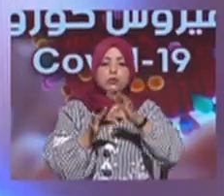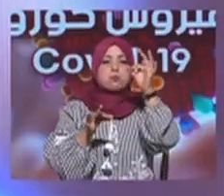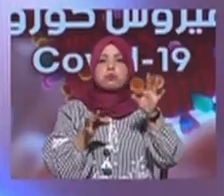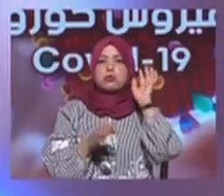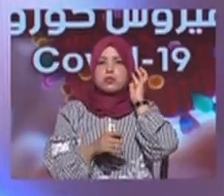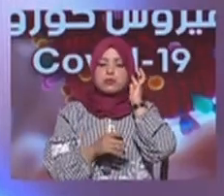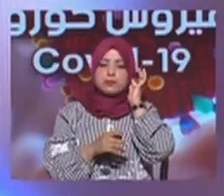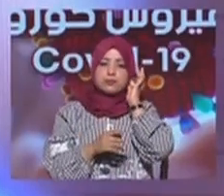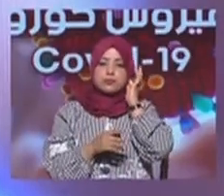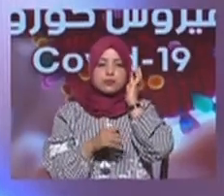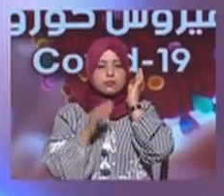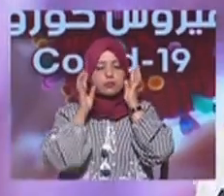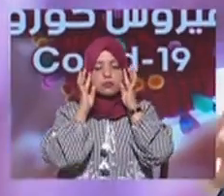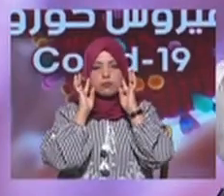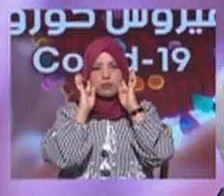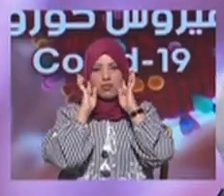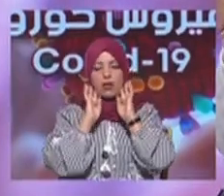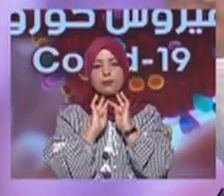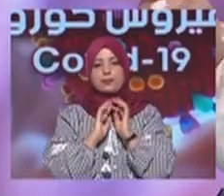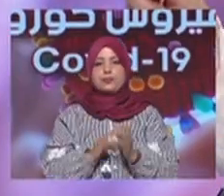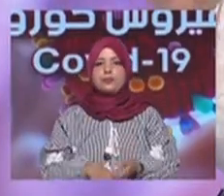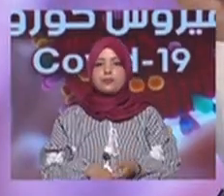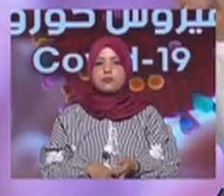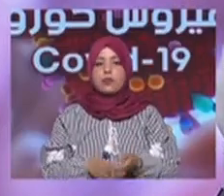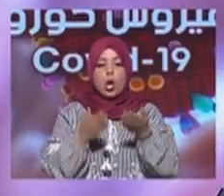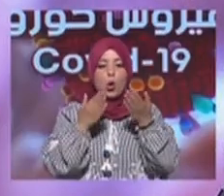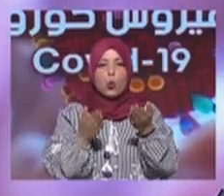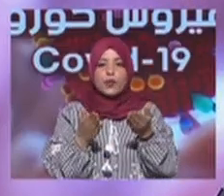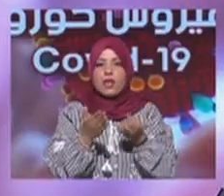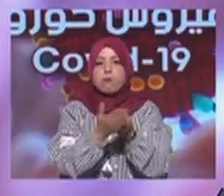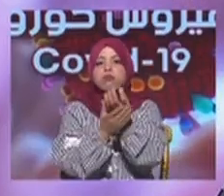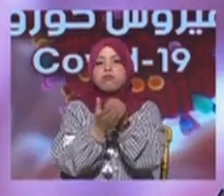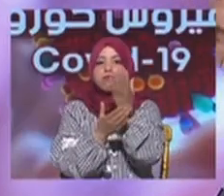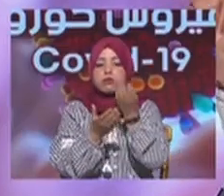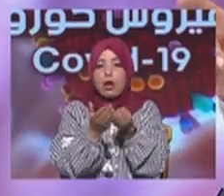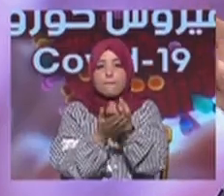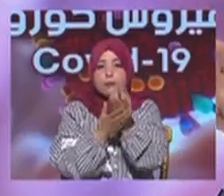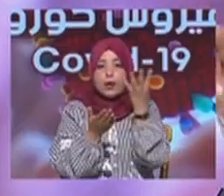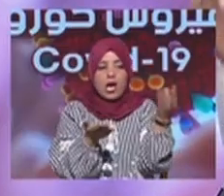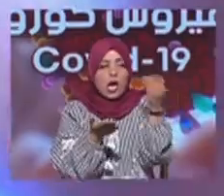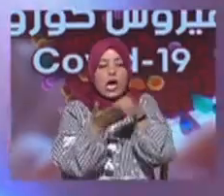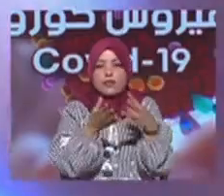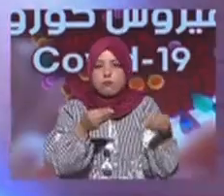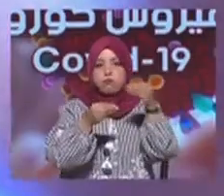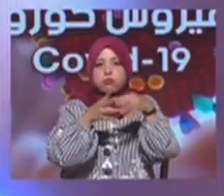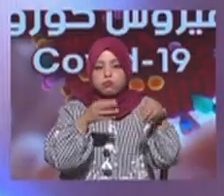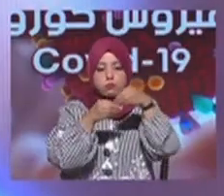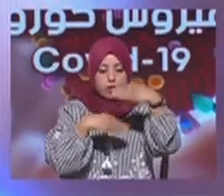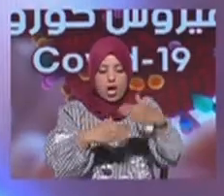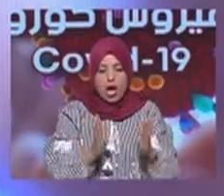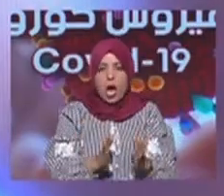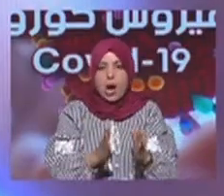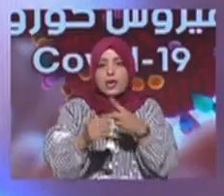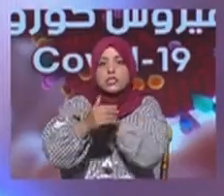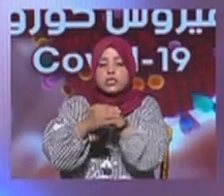لازم نرجعوا للبي سي ار. نجم ترجعوا كي تبدا بيان سور عندك معطيات اخرى تدل اللي دونك فما اجتهاد اكثر اكيد. معناتها المخبر وحده